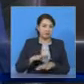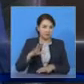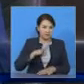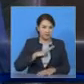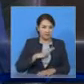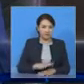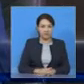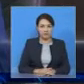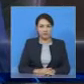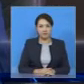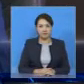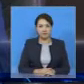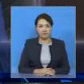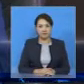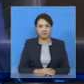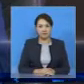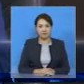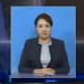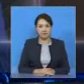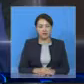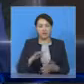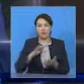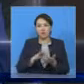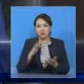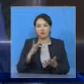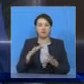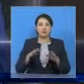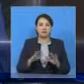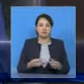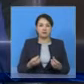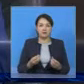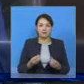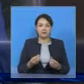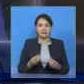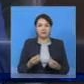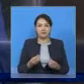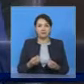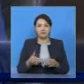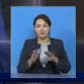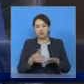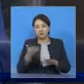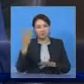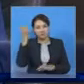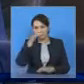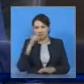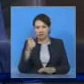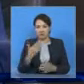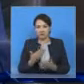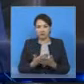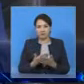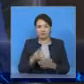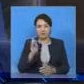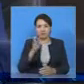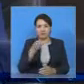етілген. Ол енді яғни осы орталық, одан кейін өткен жылы